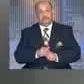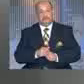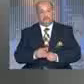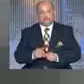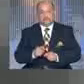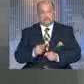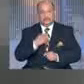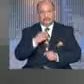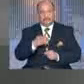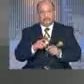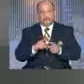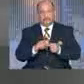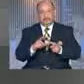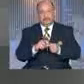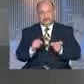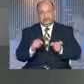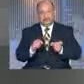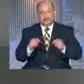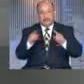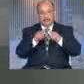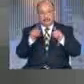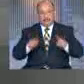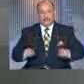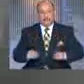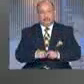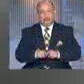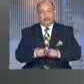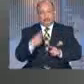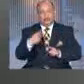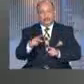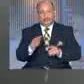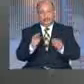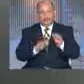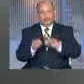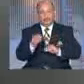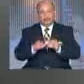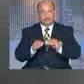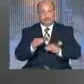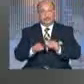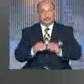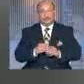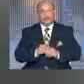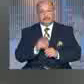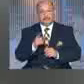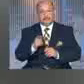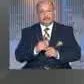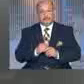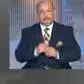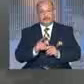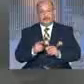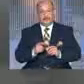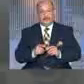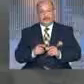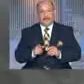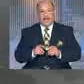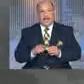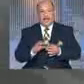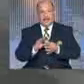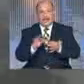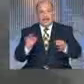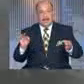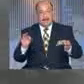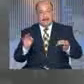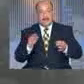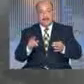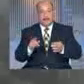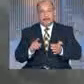بيال، حاجة جديدة، حاجة أحسن الموتورات، حاجة تعطيك روندمون أقوى. الإكسبيريونس هي أكثر حاجة حصلت لها واحد في الخرجة هذه،